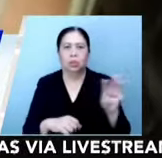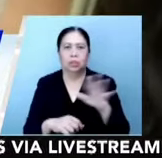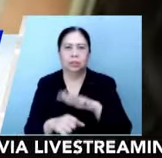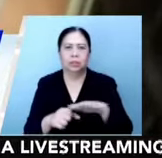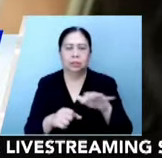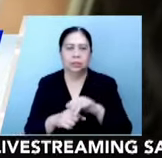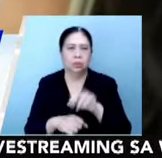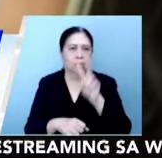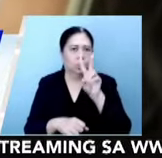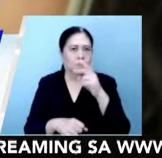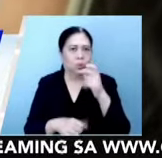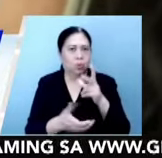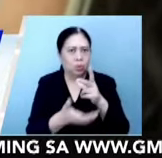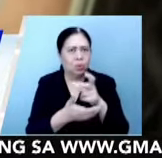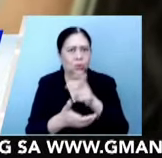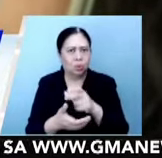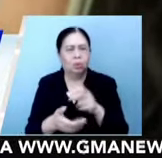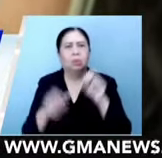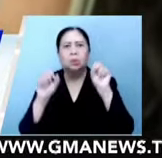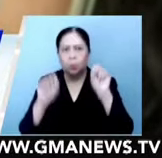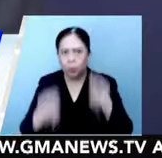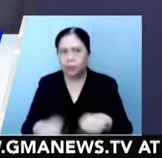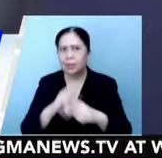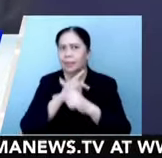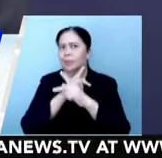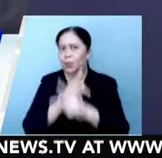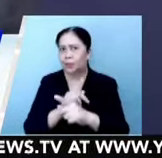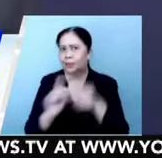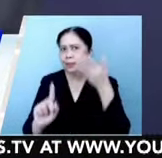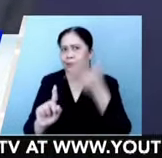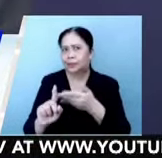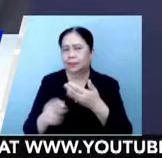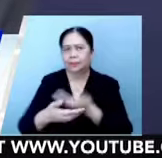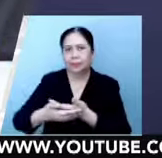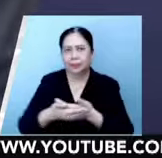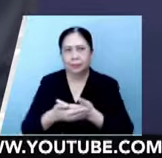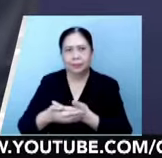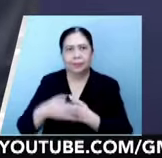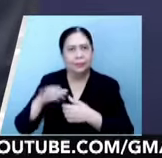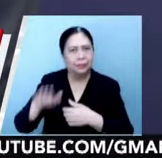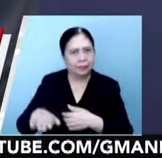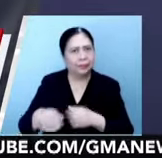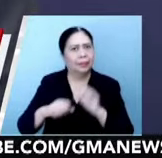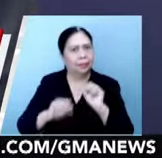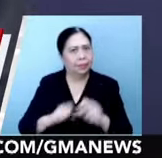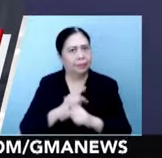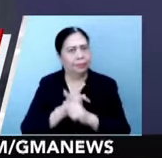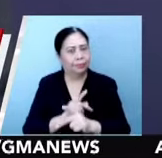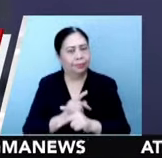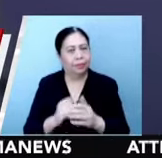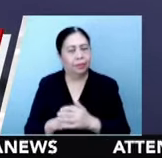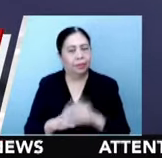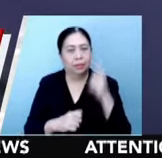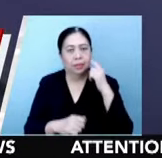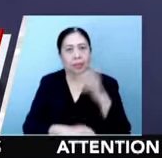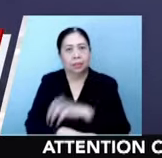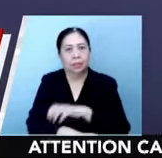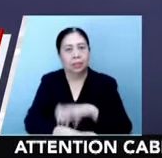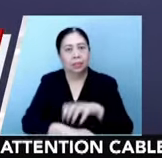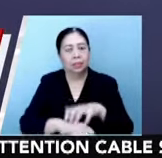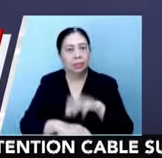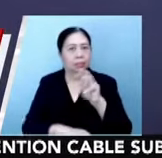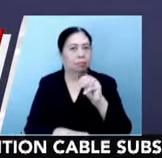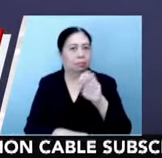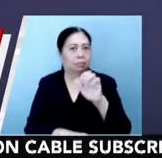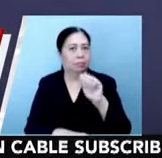naman ng bakuna, protektado na ang isang bata. We do expect the measles outbreaks to spread